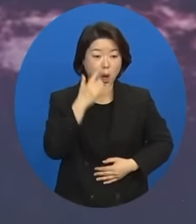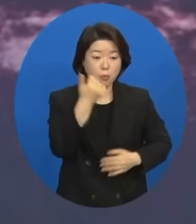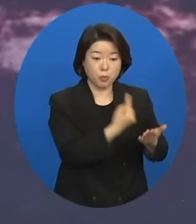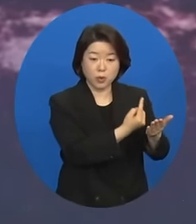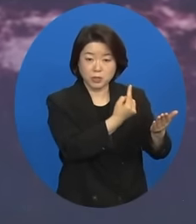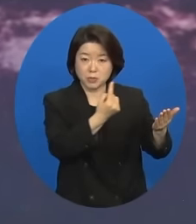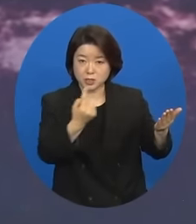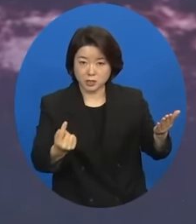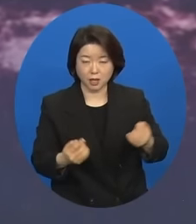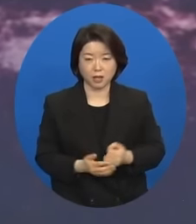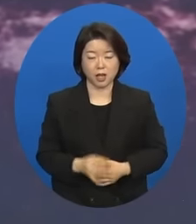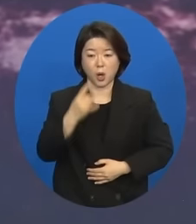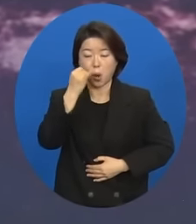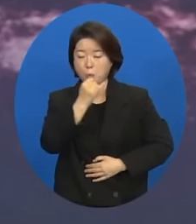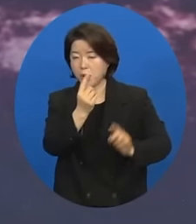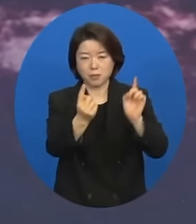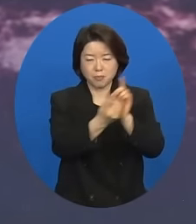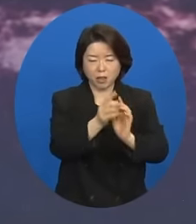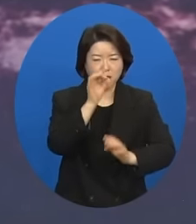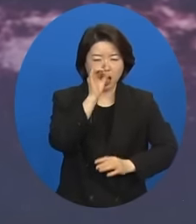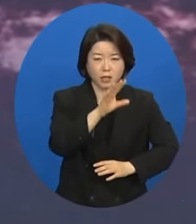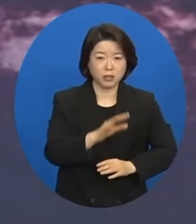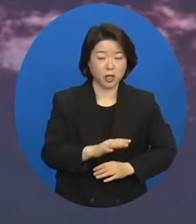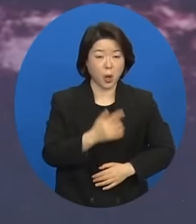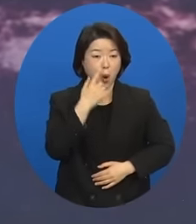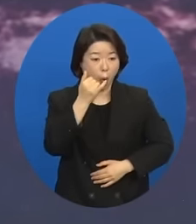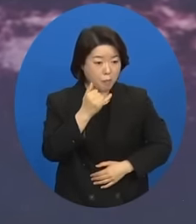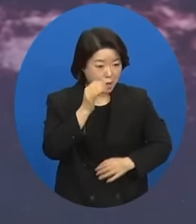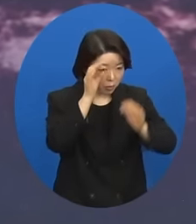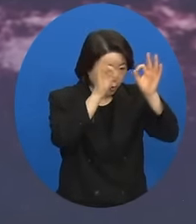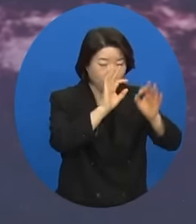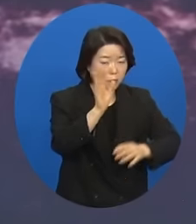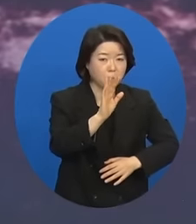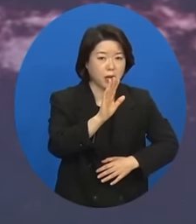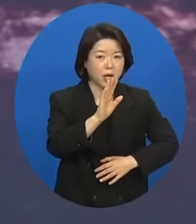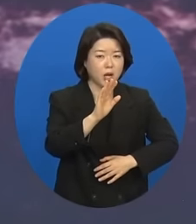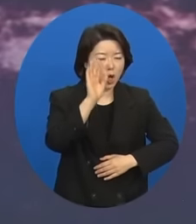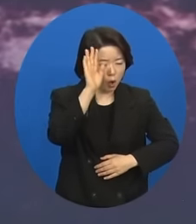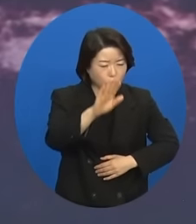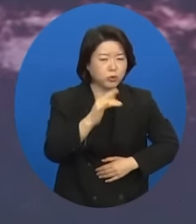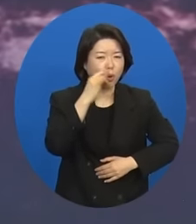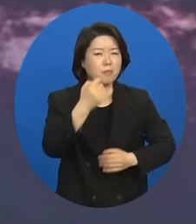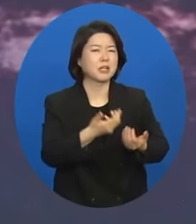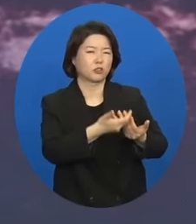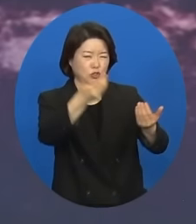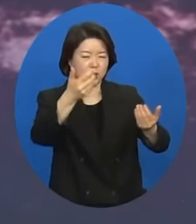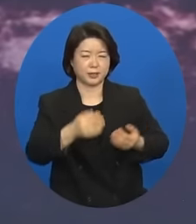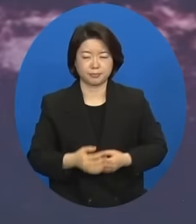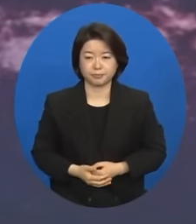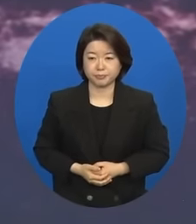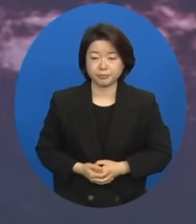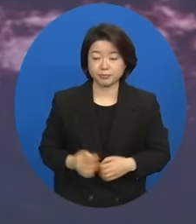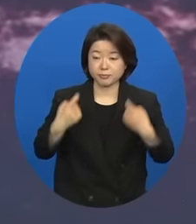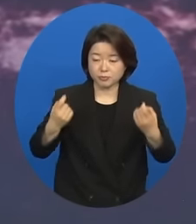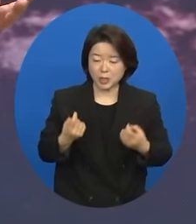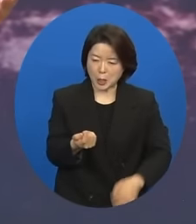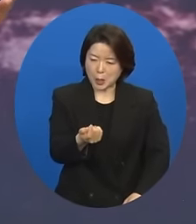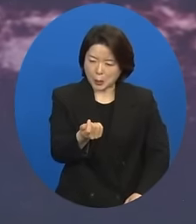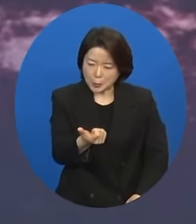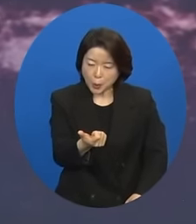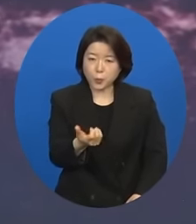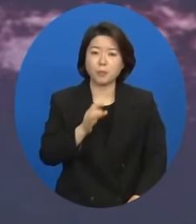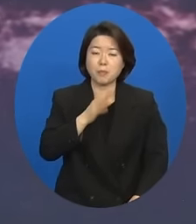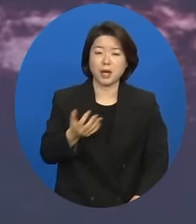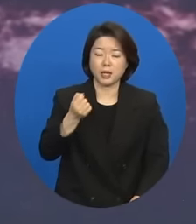이제 어머니 볼 수 없어요 어머니 돌아가십니다 나중에 그는 여행에 필요한 최소한의 물품만 가지고 거의